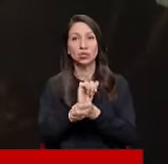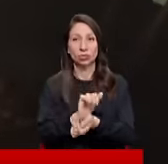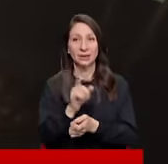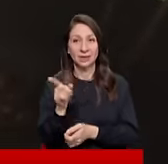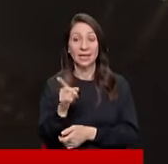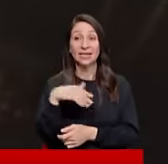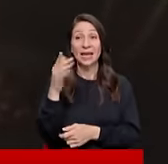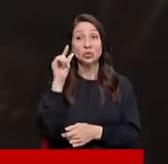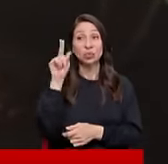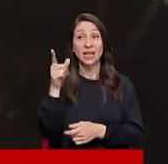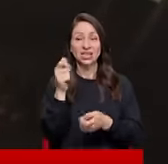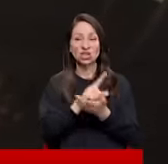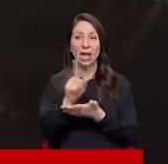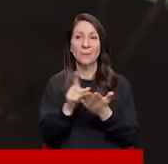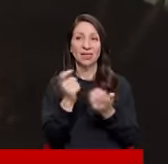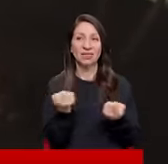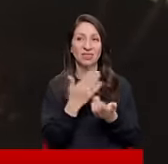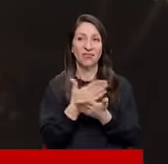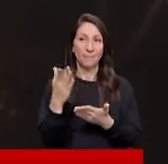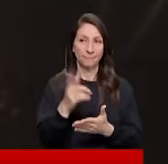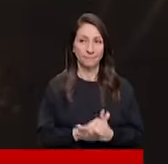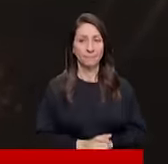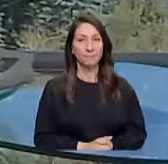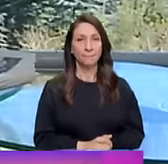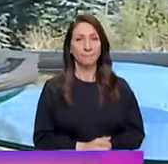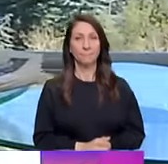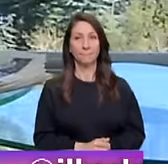tutuklandı. Diğer şüphelilerin işlemleri sürüyor.